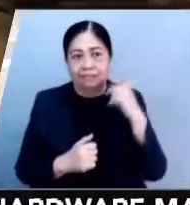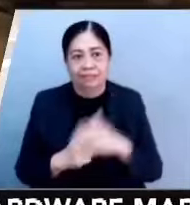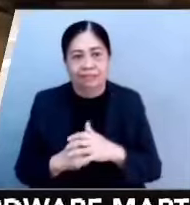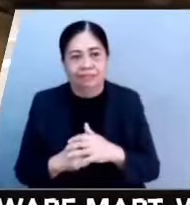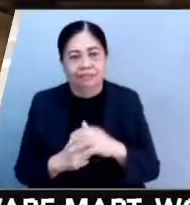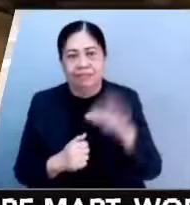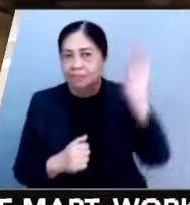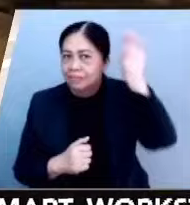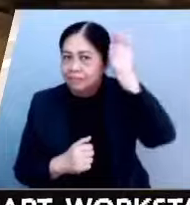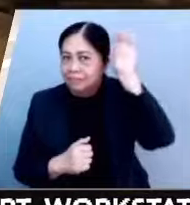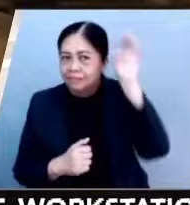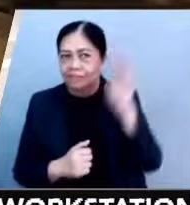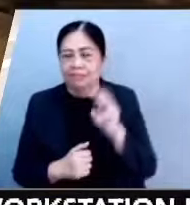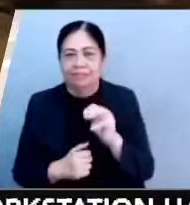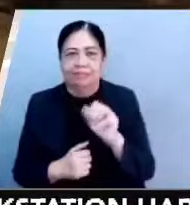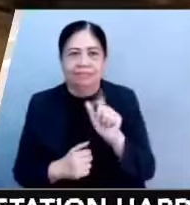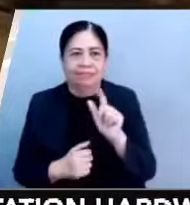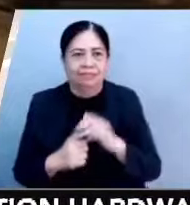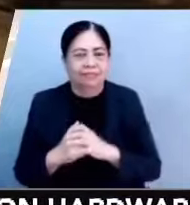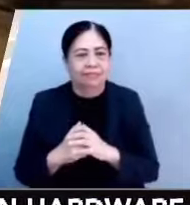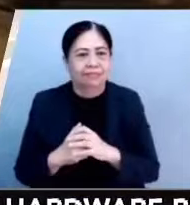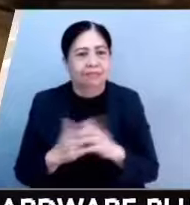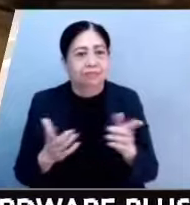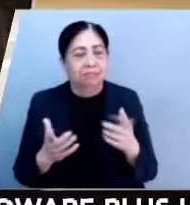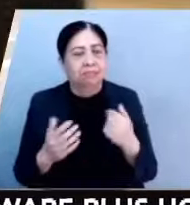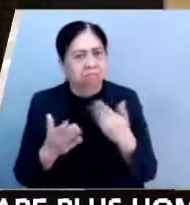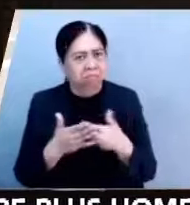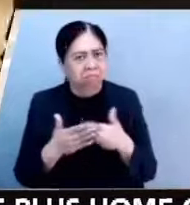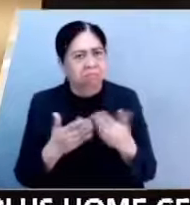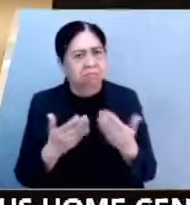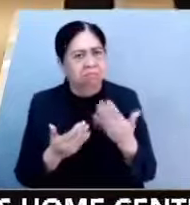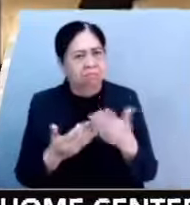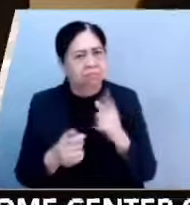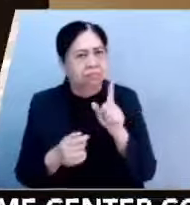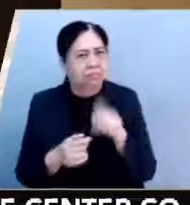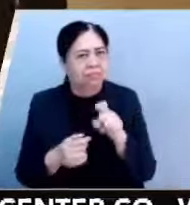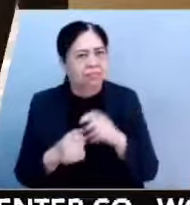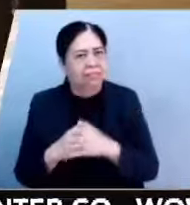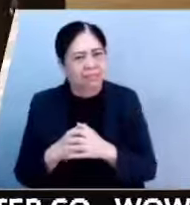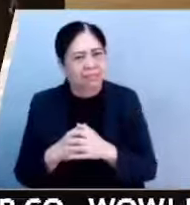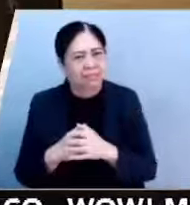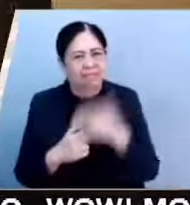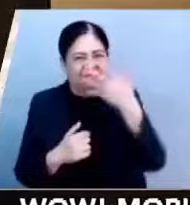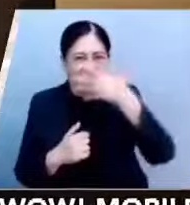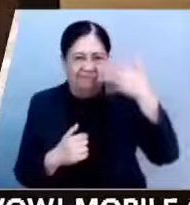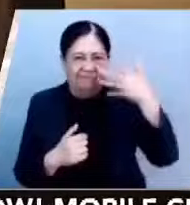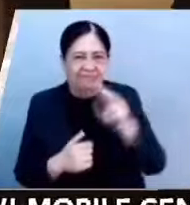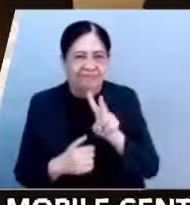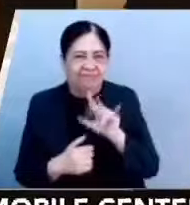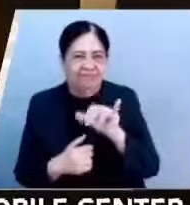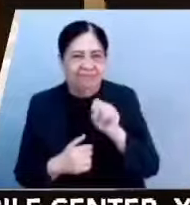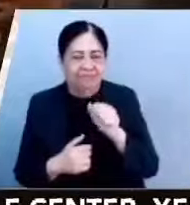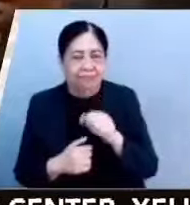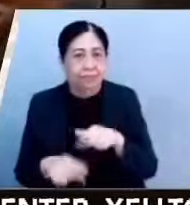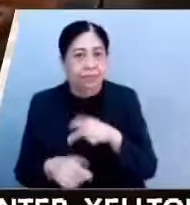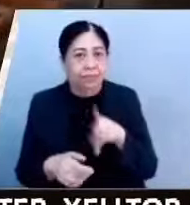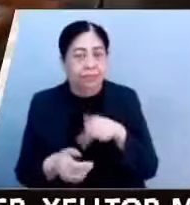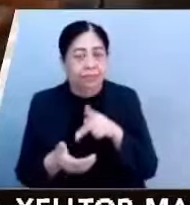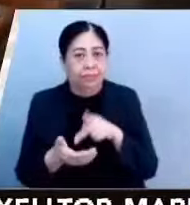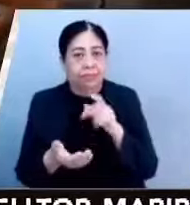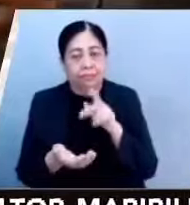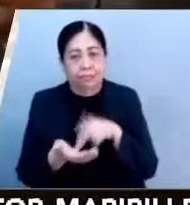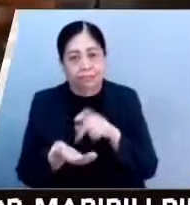within Rich naman ang lahat ng bansang yan pero may isang kailangan visa ang isang Philippine passport holder kasi